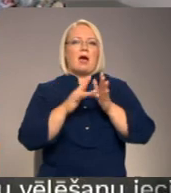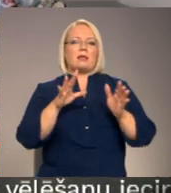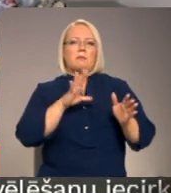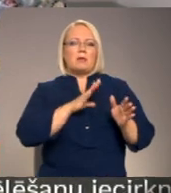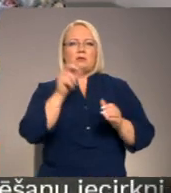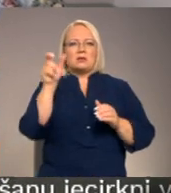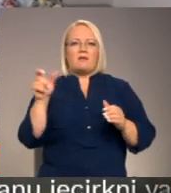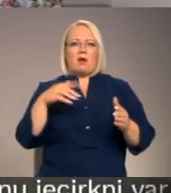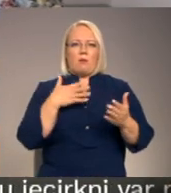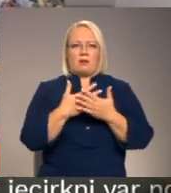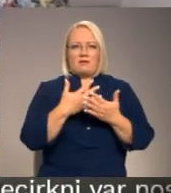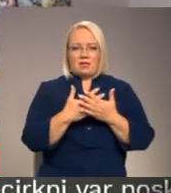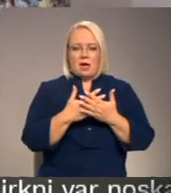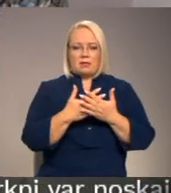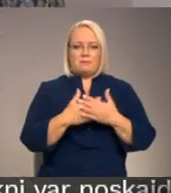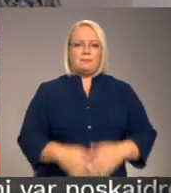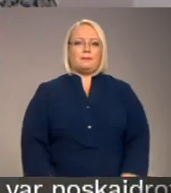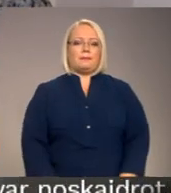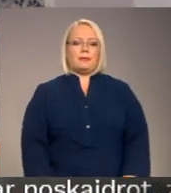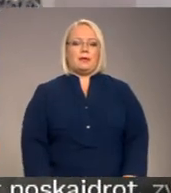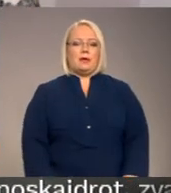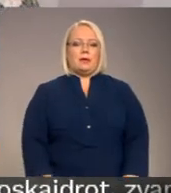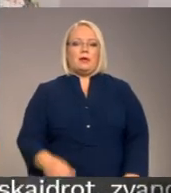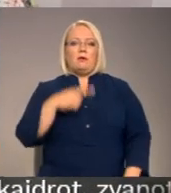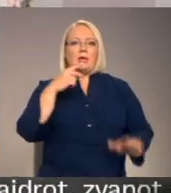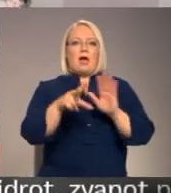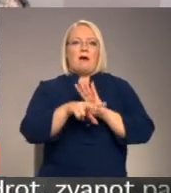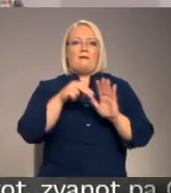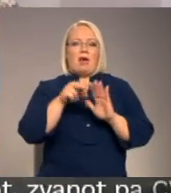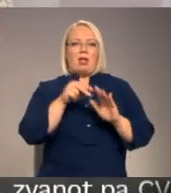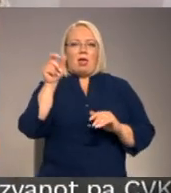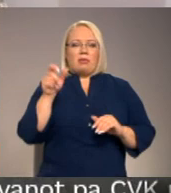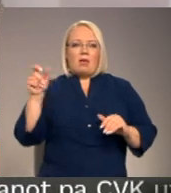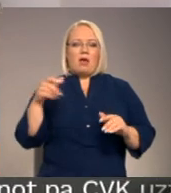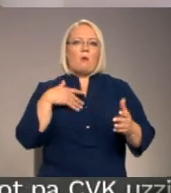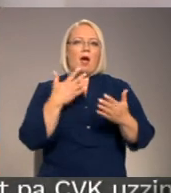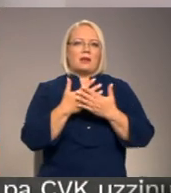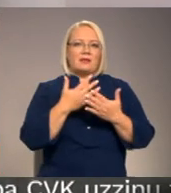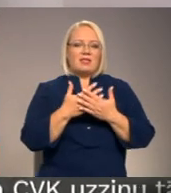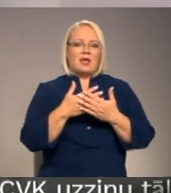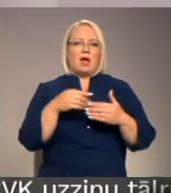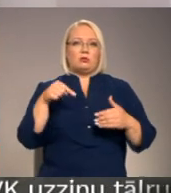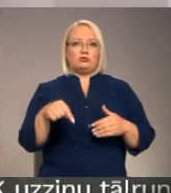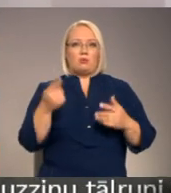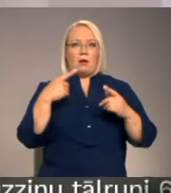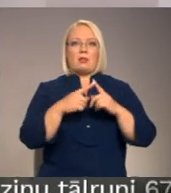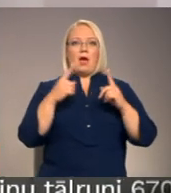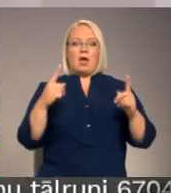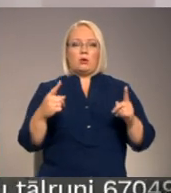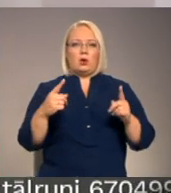vēlētāju aktivitāte. Vārds jums. Vēlētāju aktivitāte šodien jau uz šo laiku ir